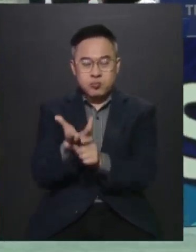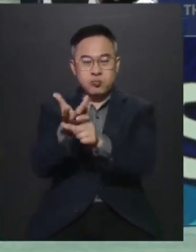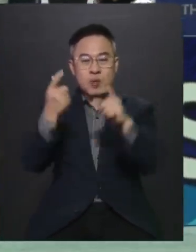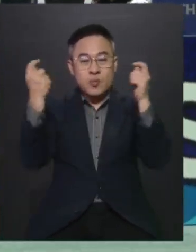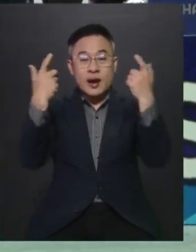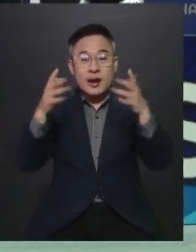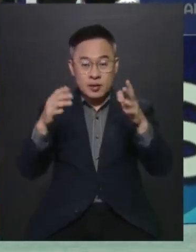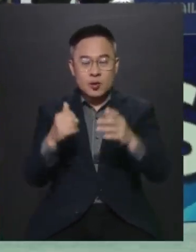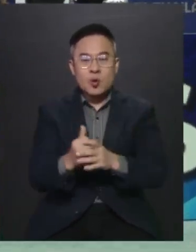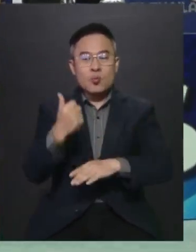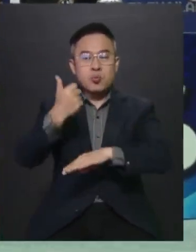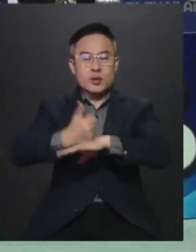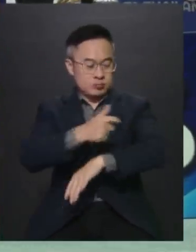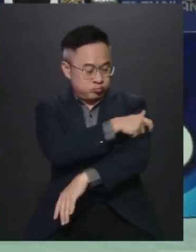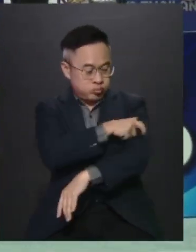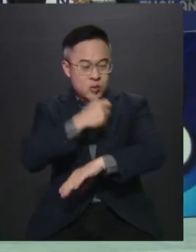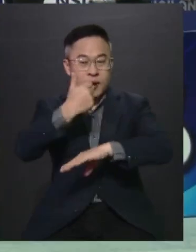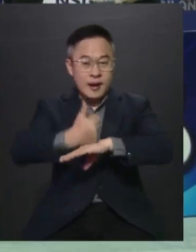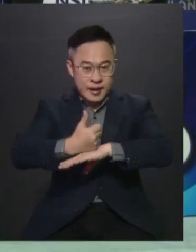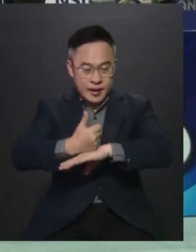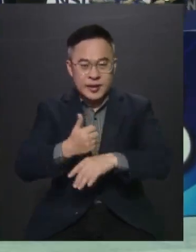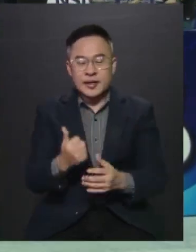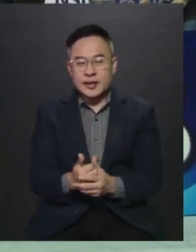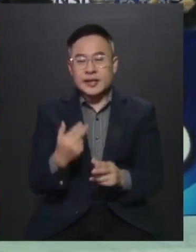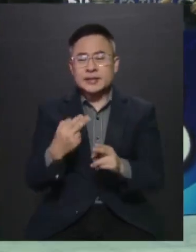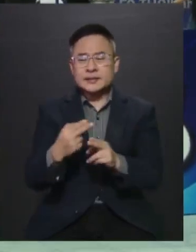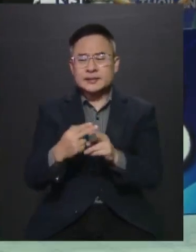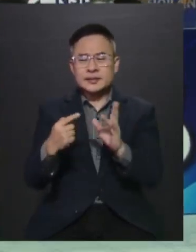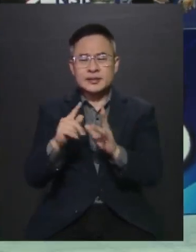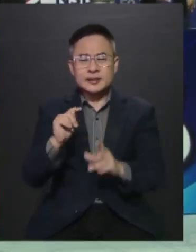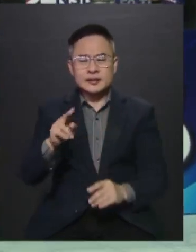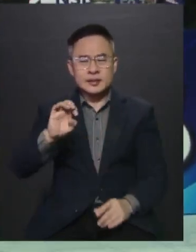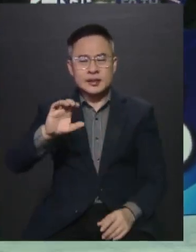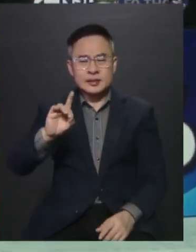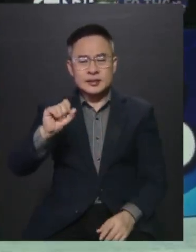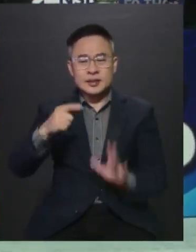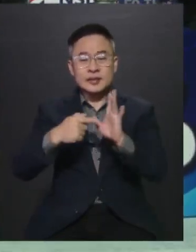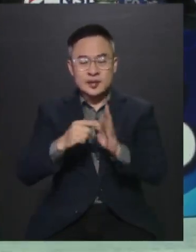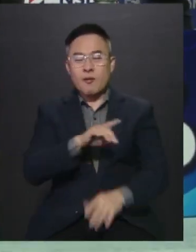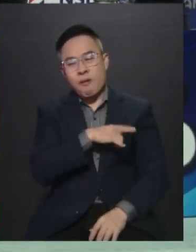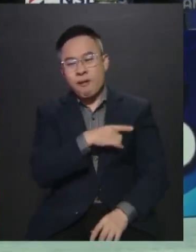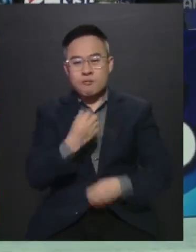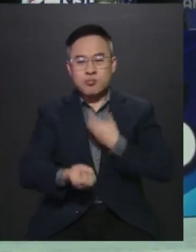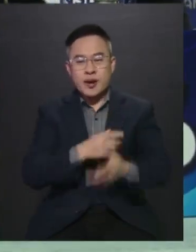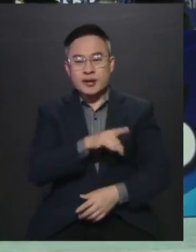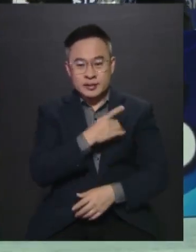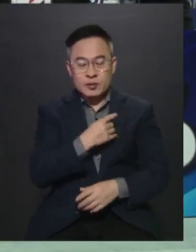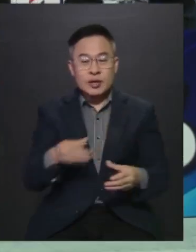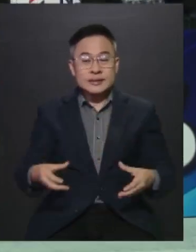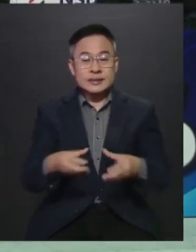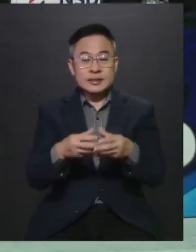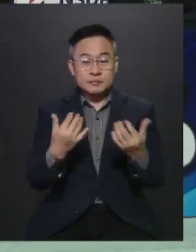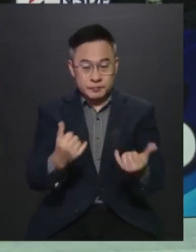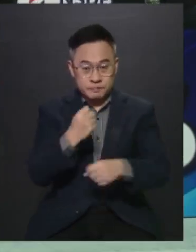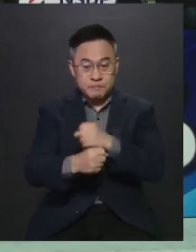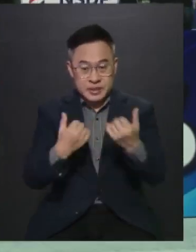กัปตันทีมของห้องเย็นท่าข้ามนะคะอย่างเทศักดิ์เจริญพงศ์ก็ให้สัมภาษณ์ว่าก็ดีใจที่ประสบความสำเร็จทุก